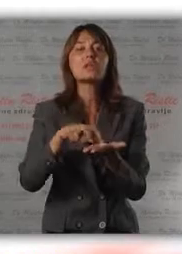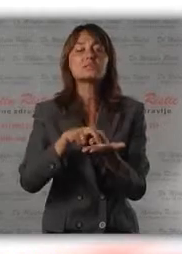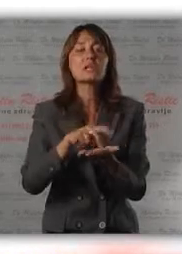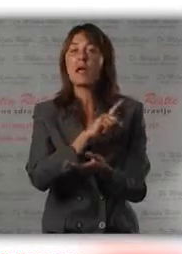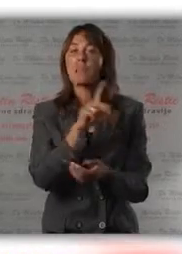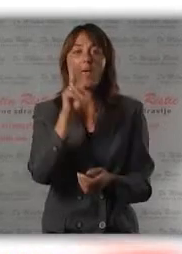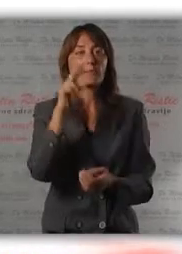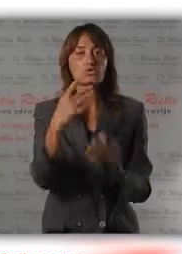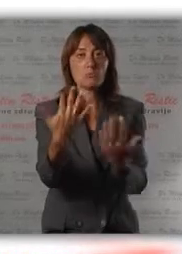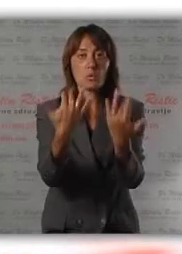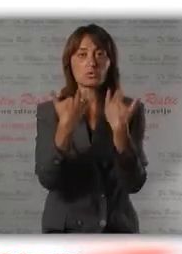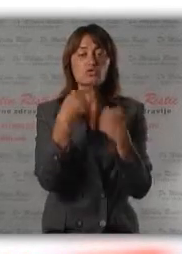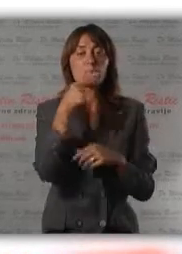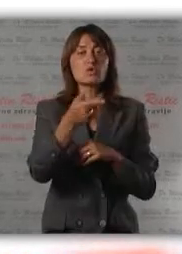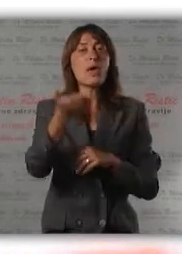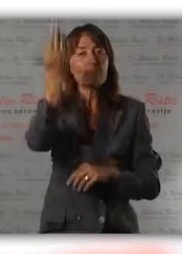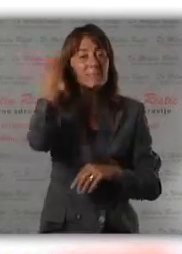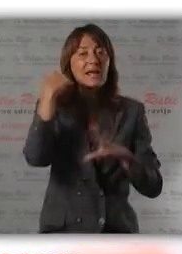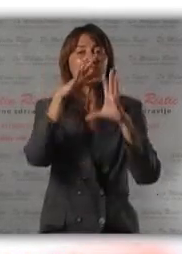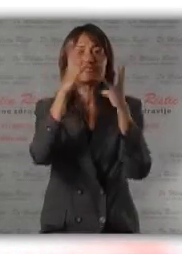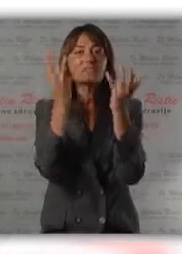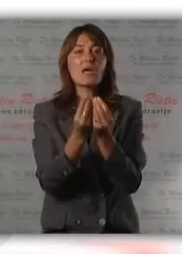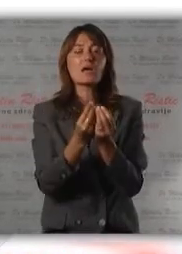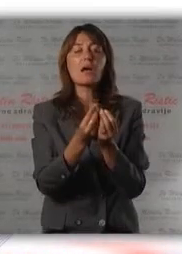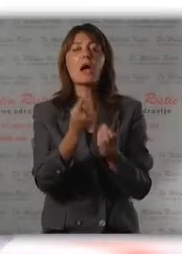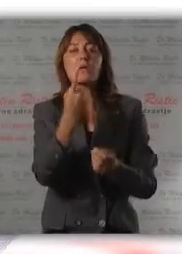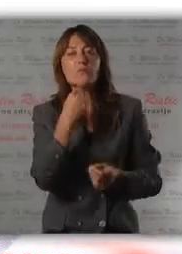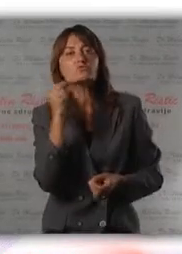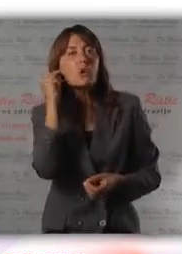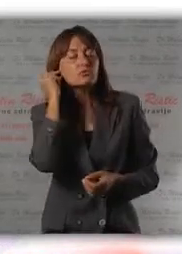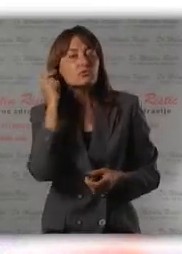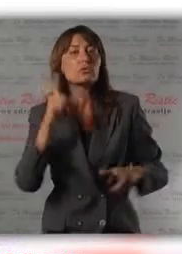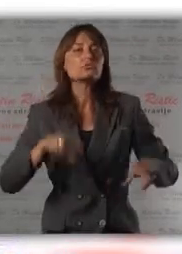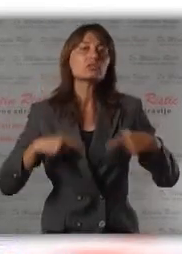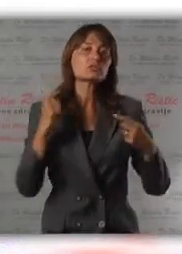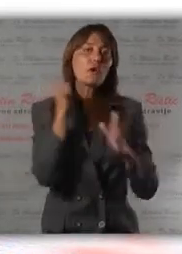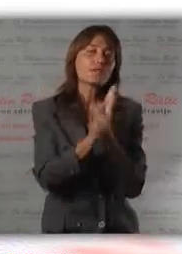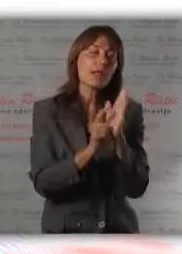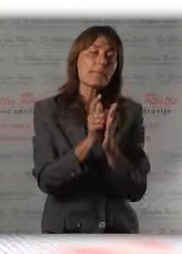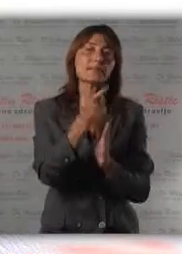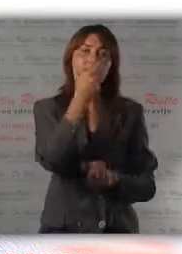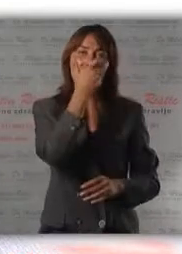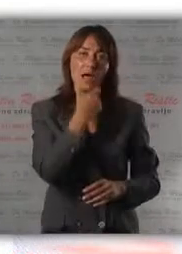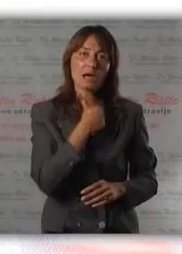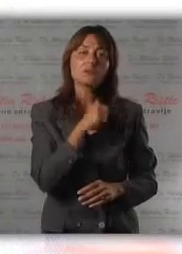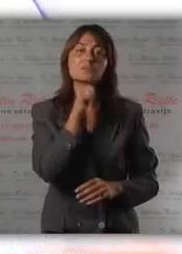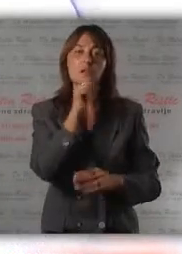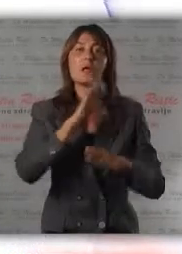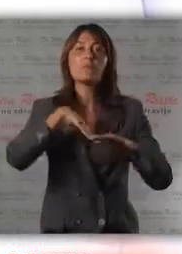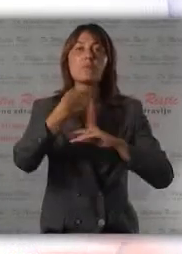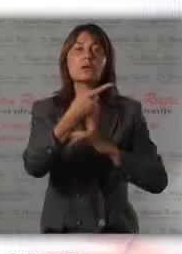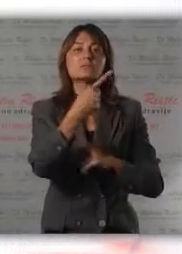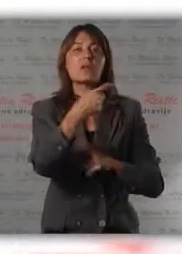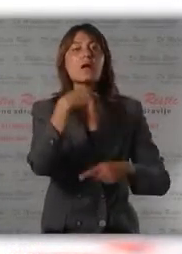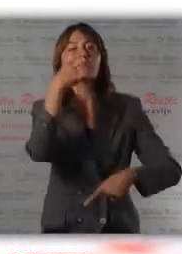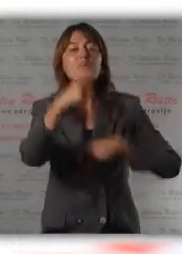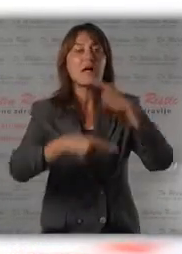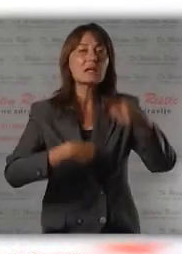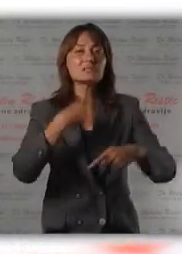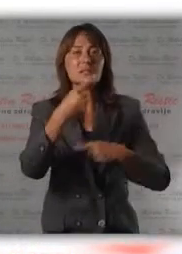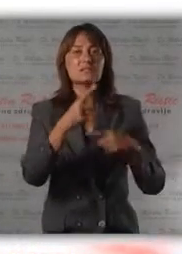na koje ne možemo da utičemo. To je pre svega pol, zatim životna dob, odnosno starost, i zatim